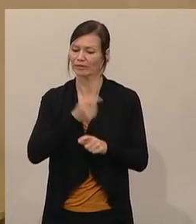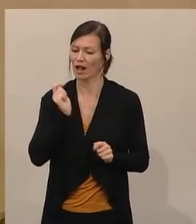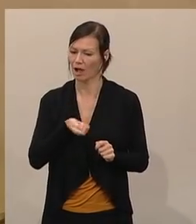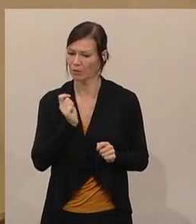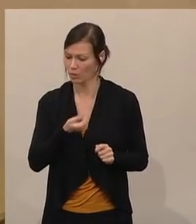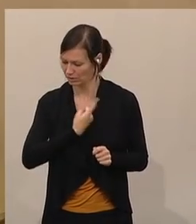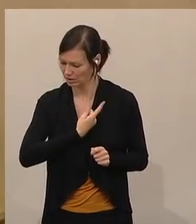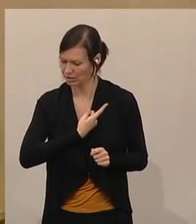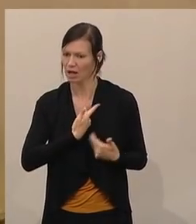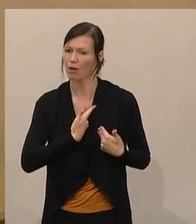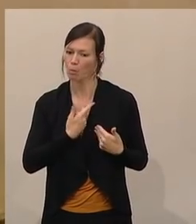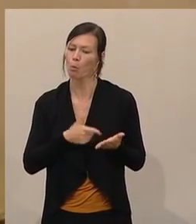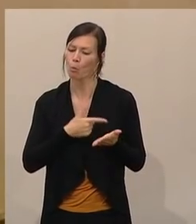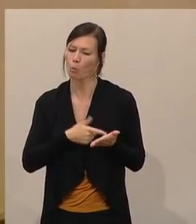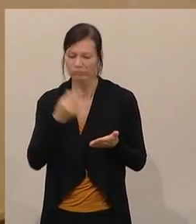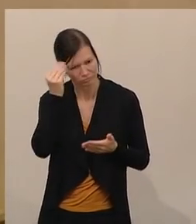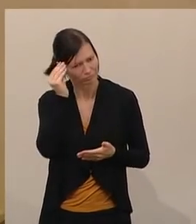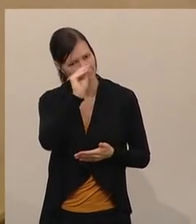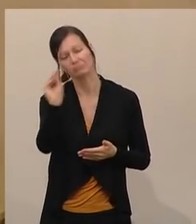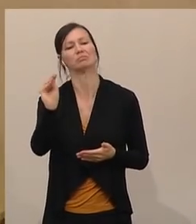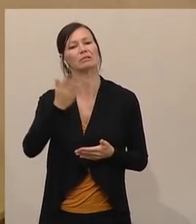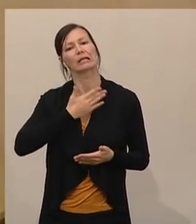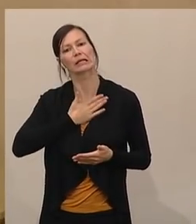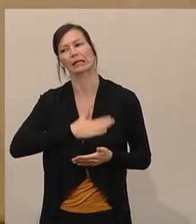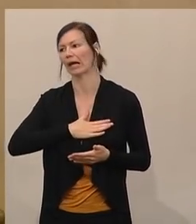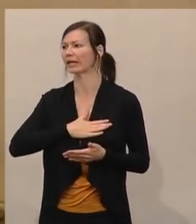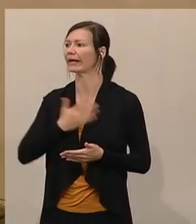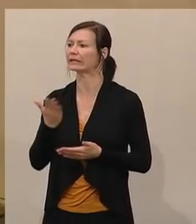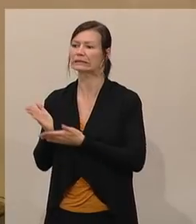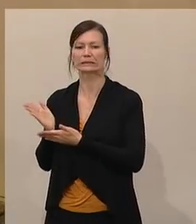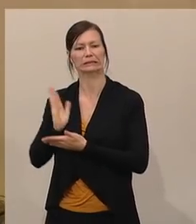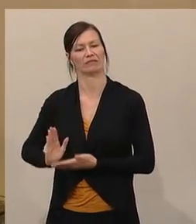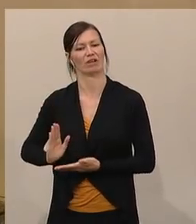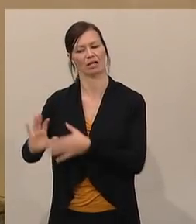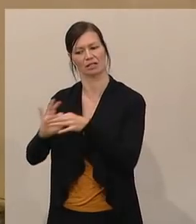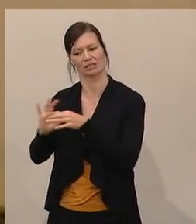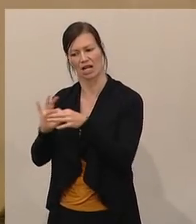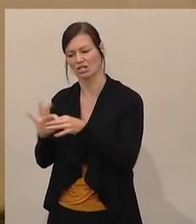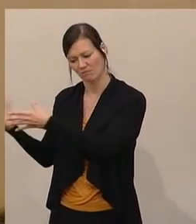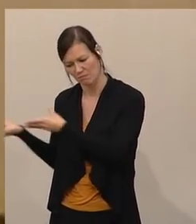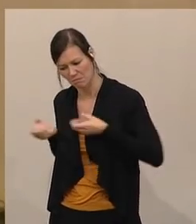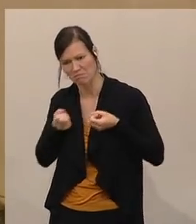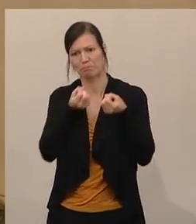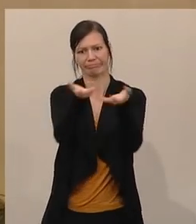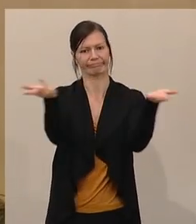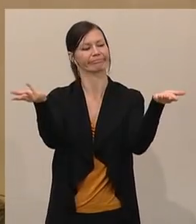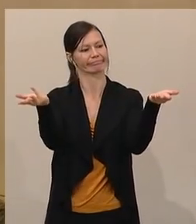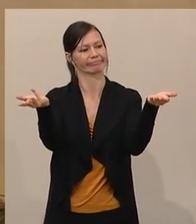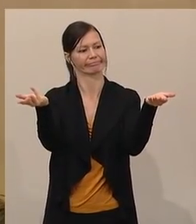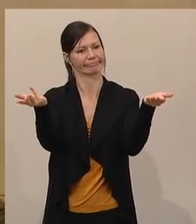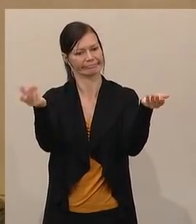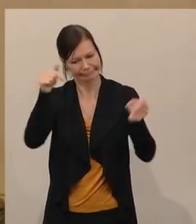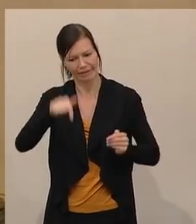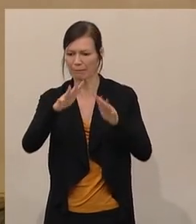angekündigt, ab nun das Sprachrohr der Zivilgesellschaft zu sein und ihre Stimme durch mich erklingen zu lassen